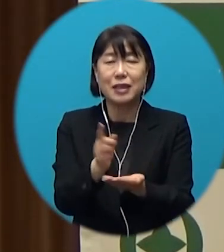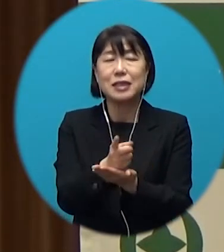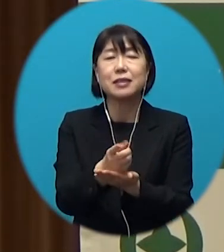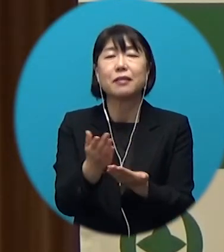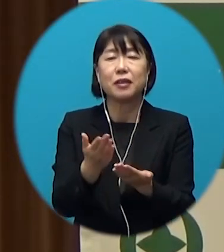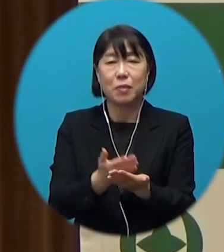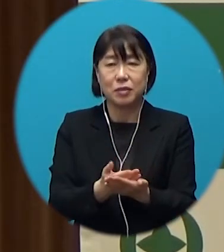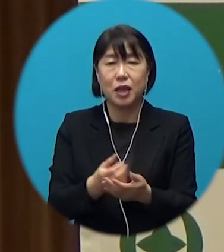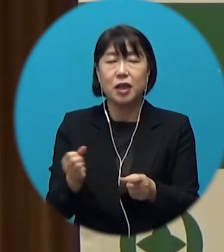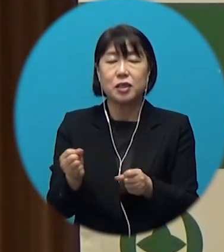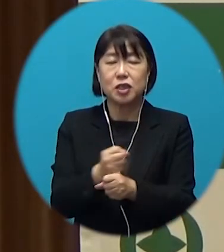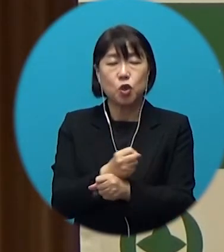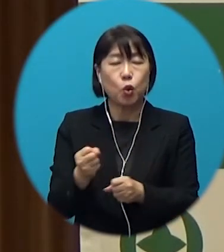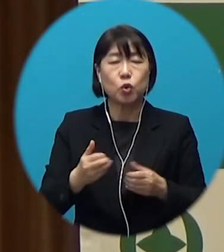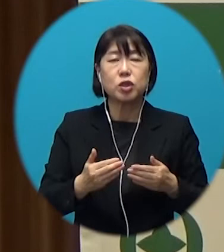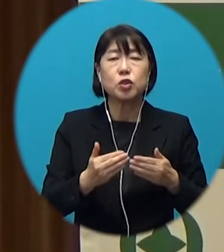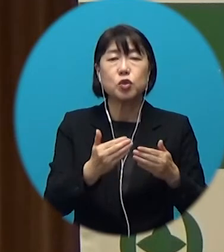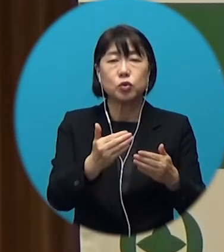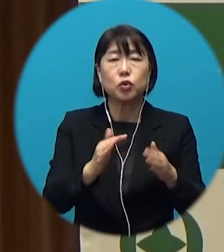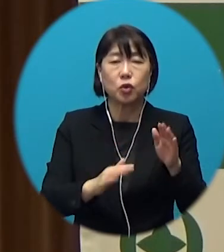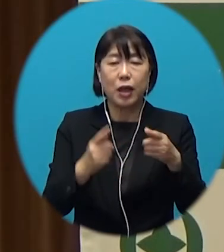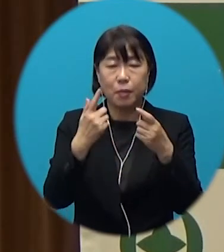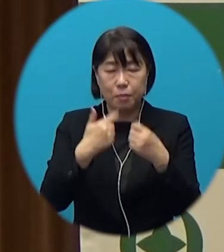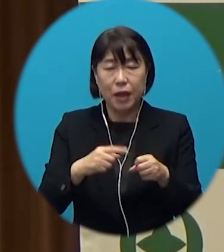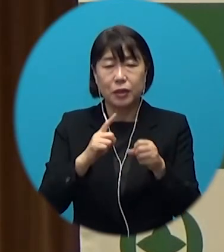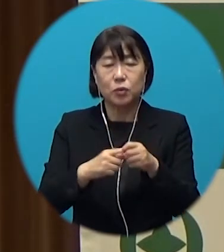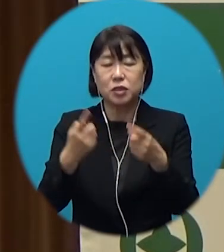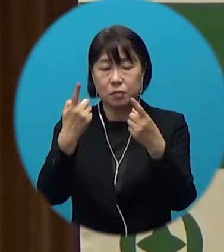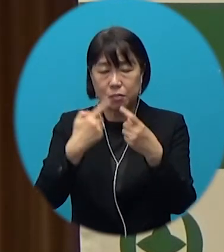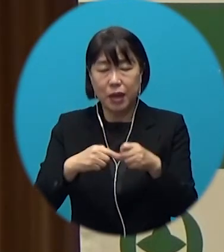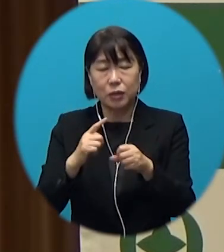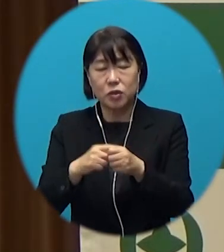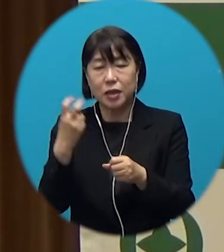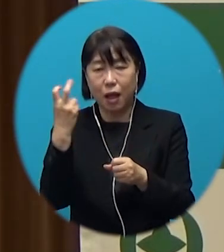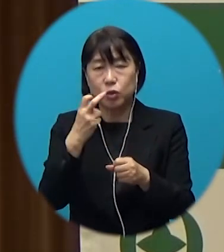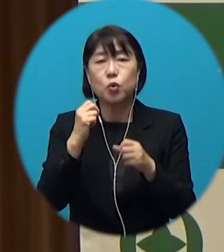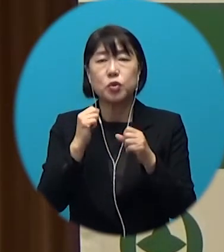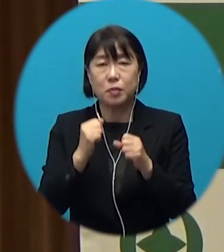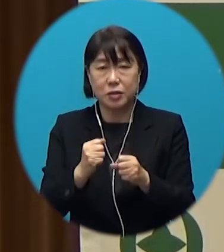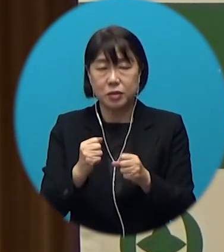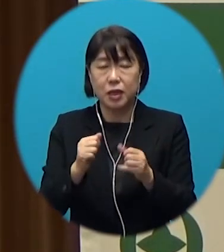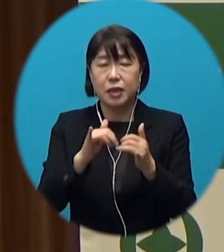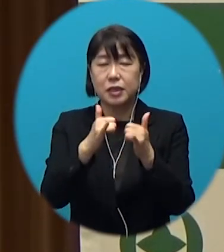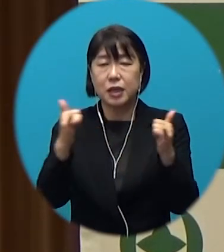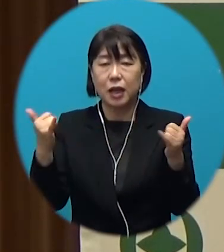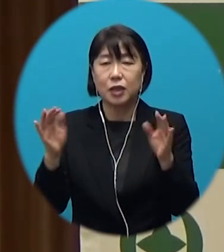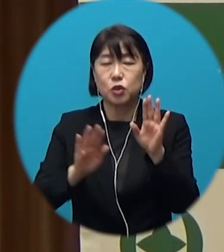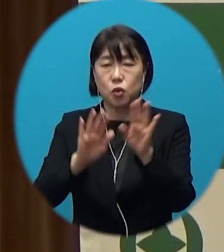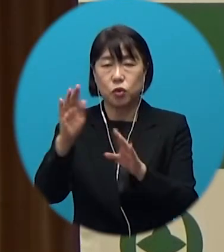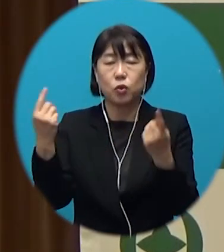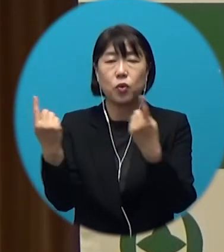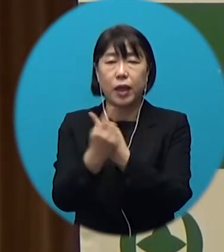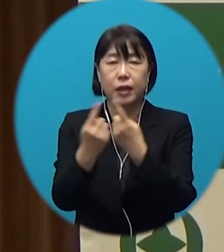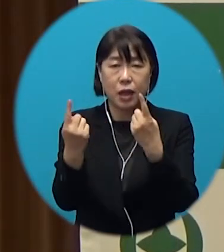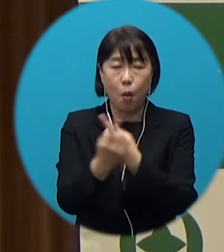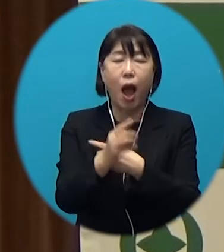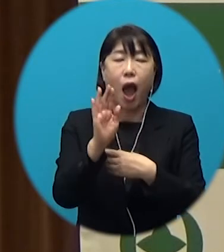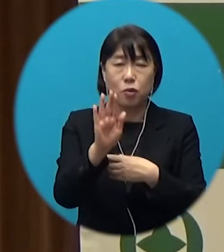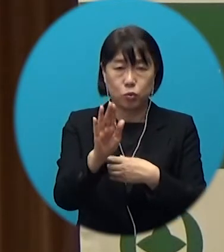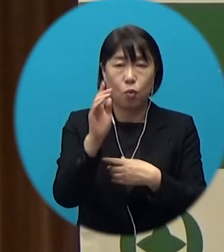業進捗については毎年度の確認をしていきますし、社会状況の変化、これからももちろんあると思います